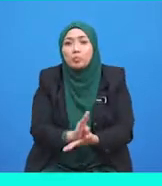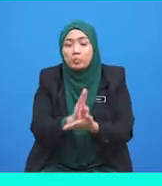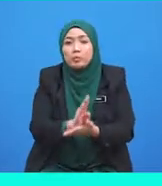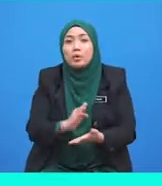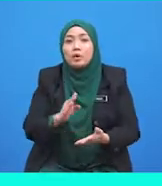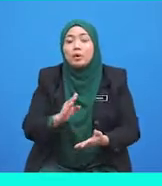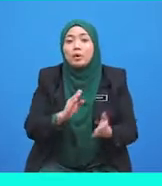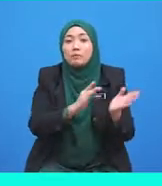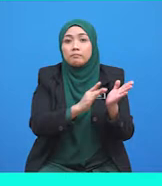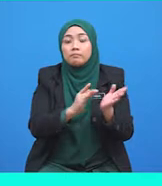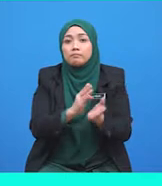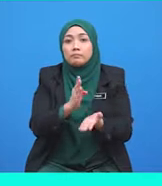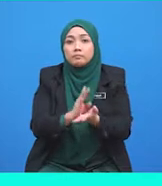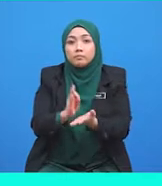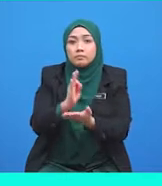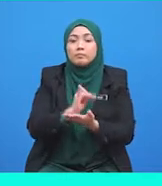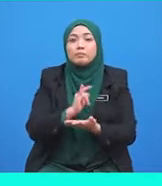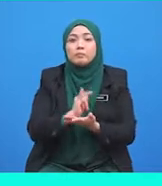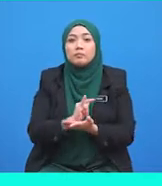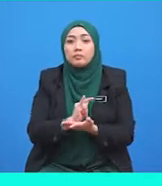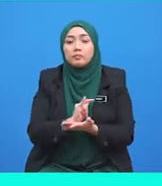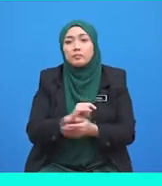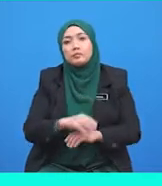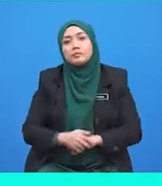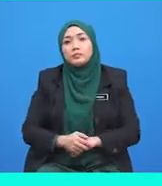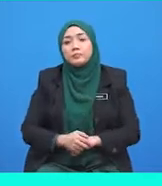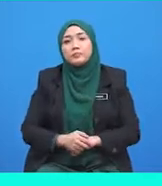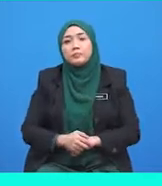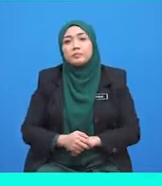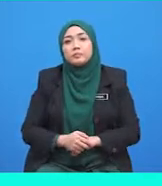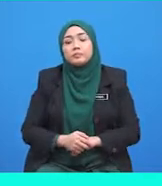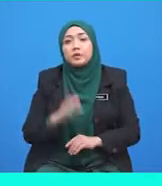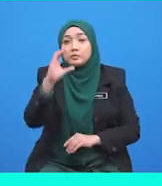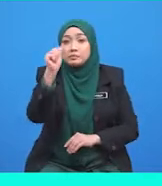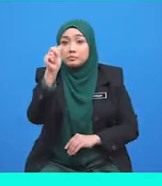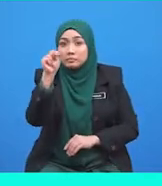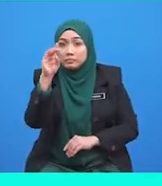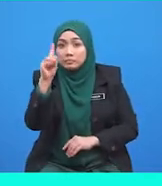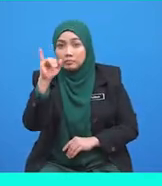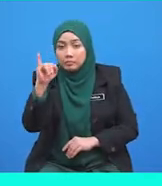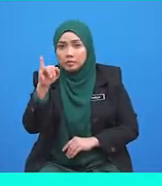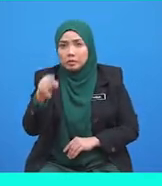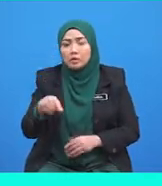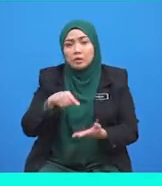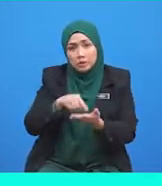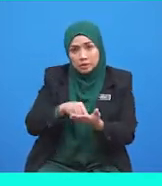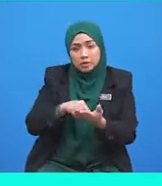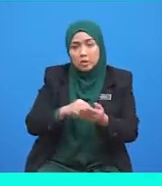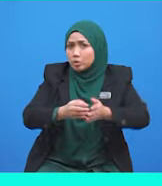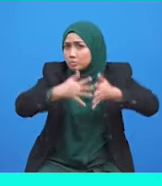sekitar tahun 800 Masihi. Borobudur adalah candi atau kuil Buddha terbesar di